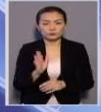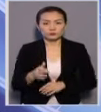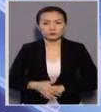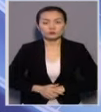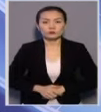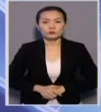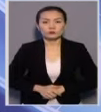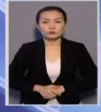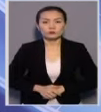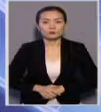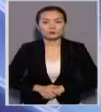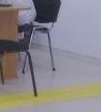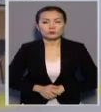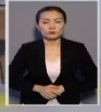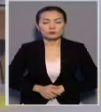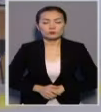Ғабит жалғастырады.